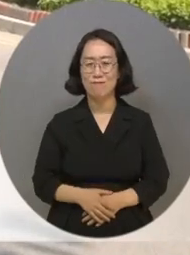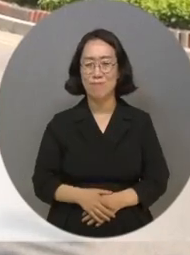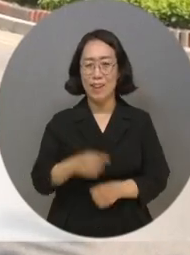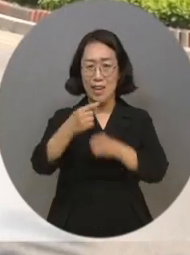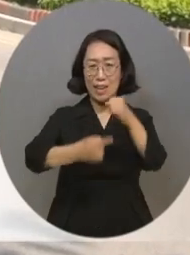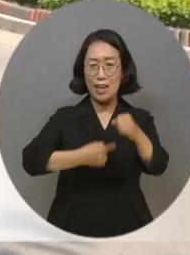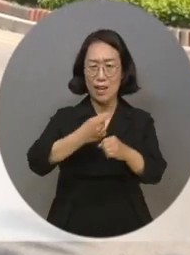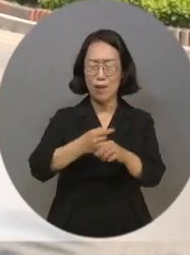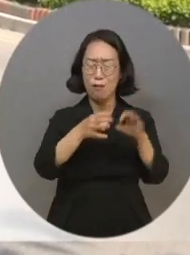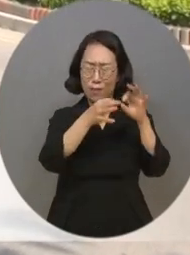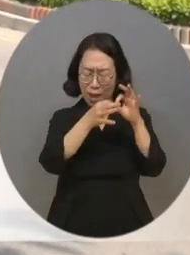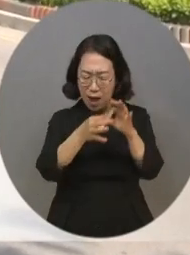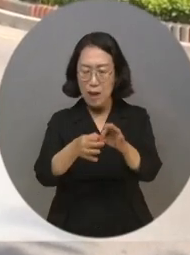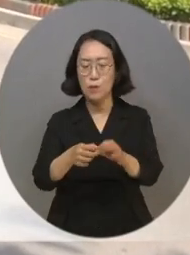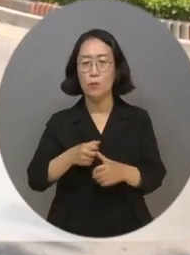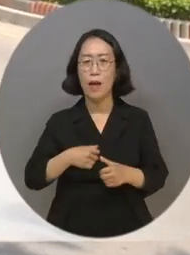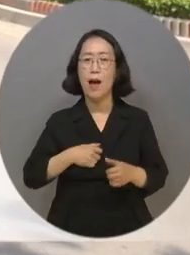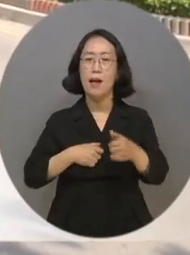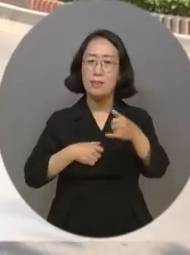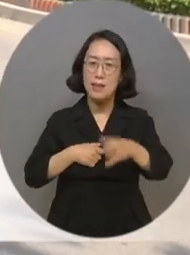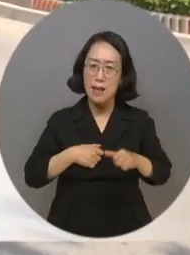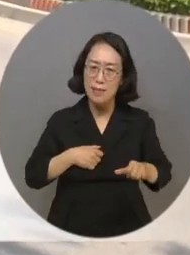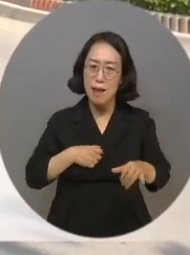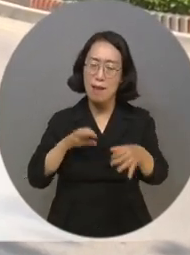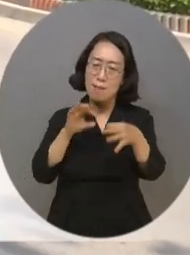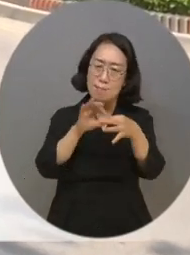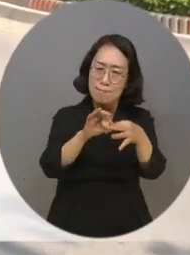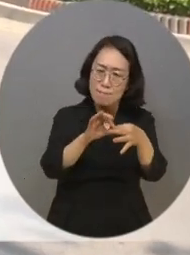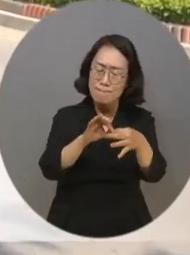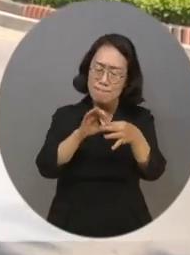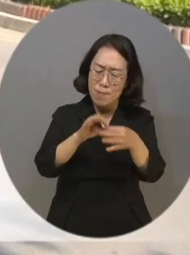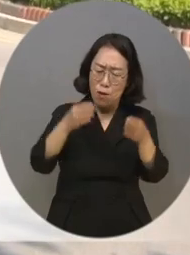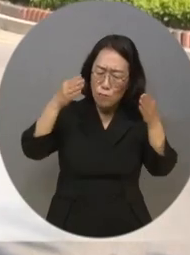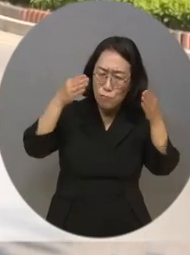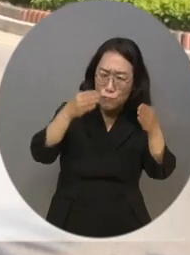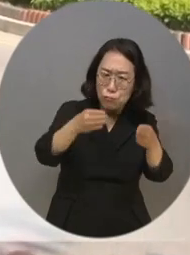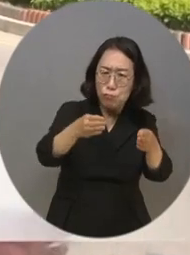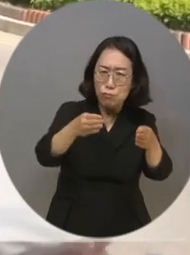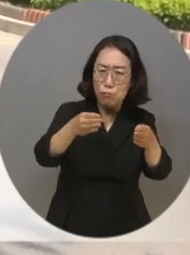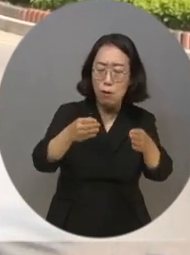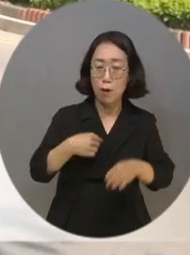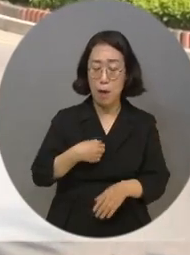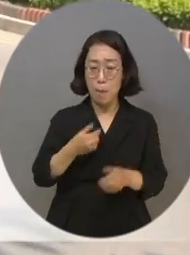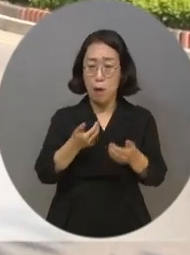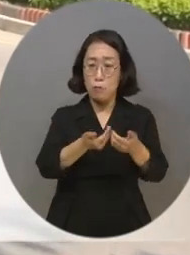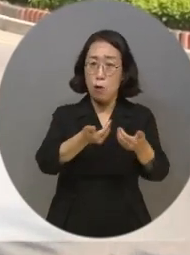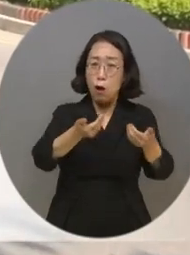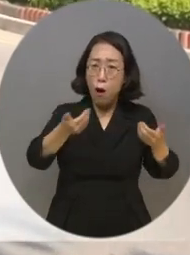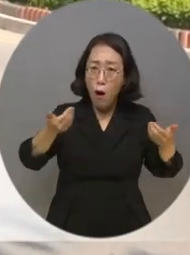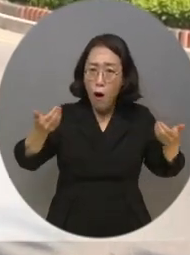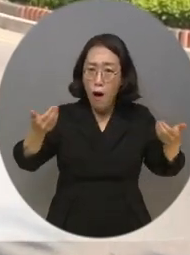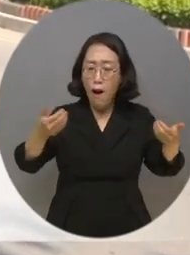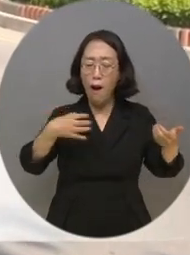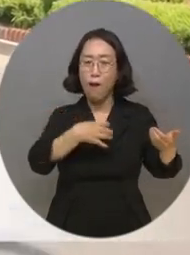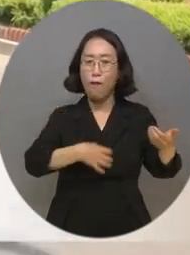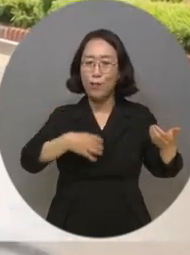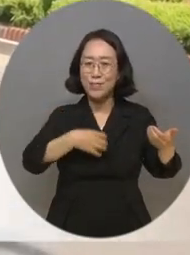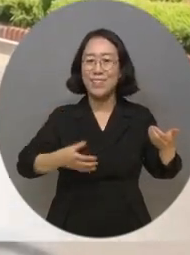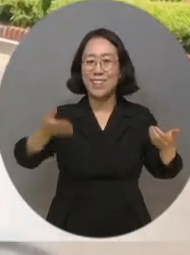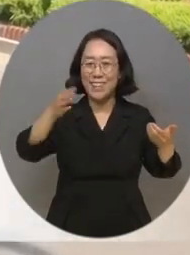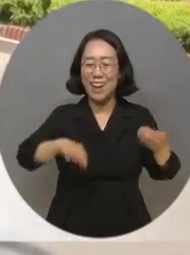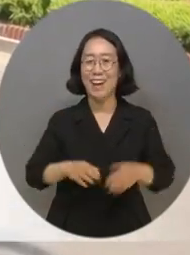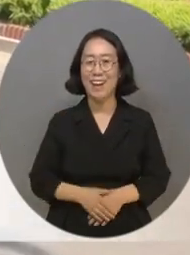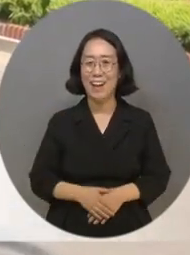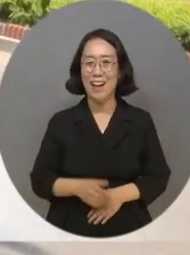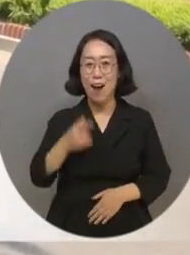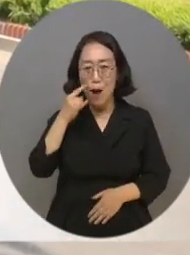1년 내내 365일 자제분들한테 묶인 이 환경에서 이렇게 자식분들을 두고 간다는 게 엄청 큰 걱정이기도 하시겠습니다만